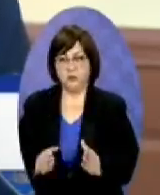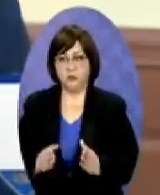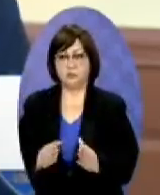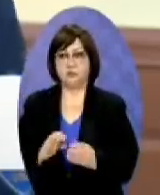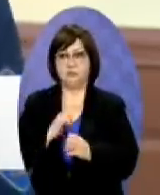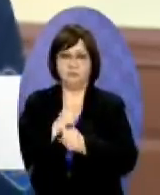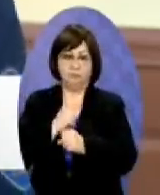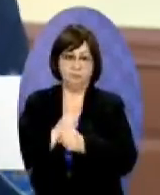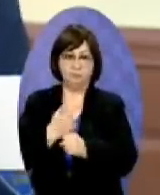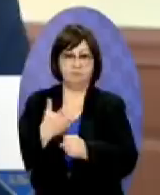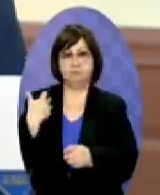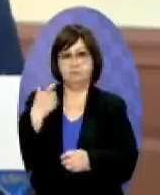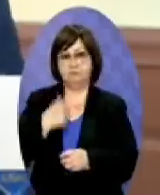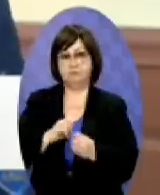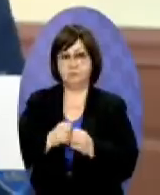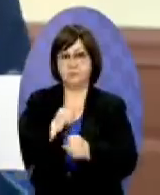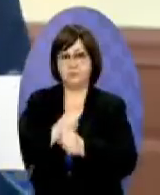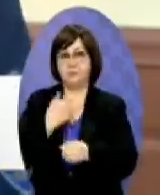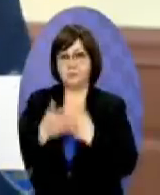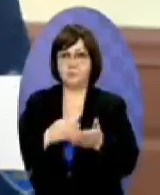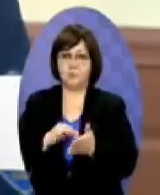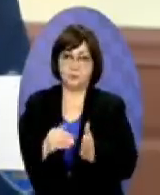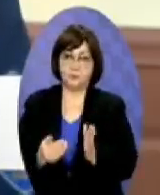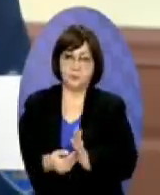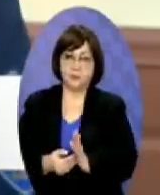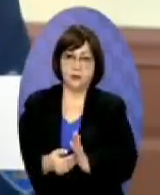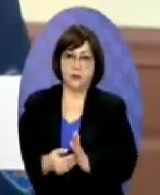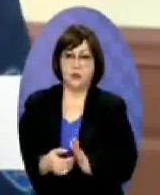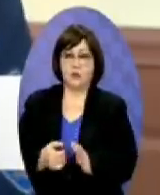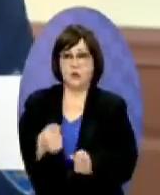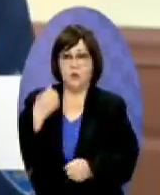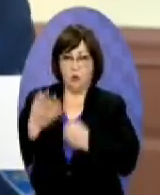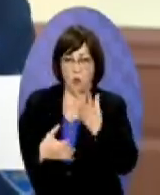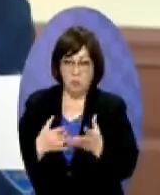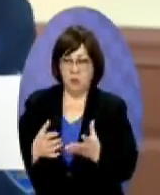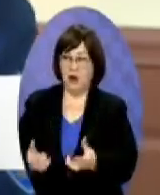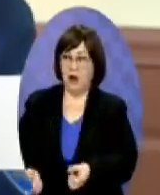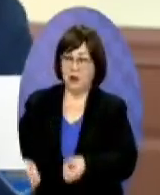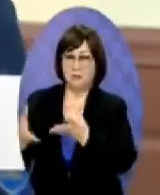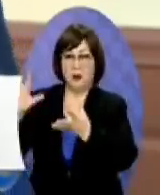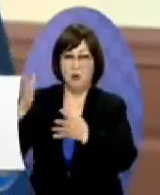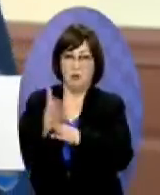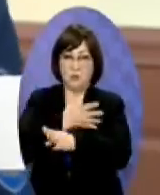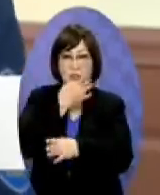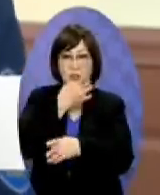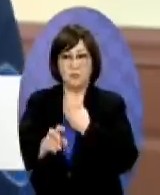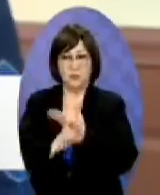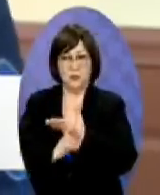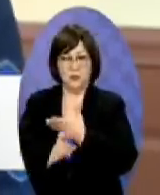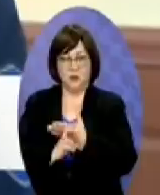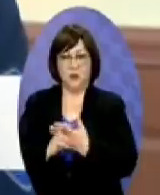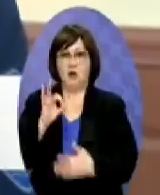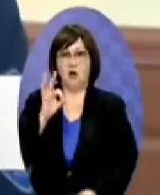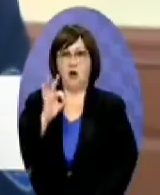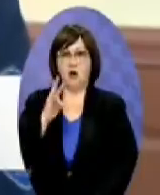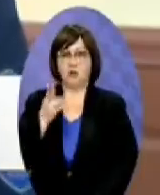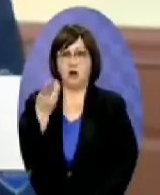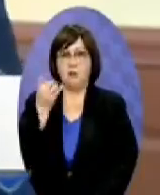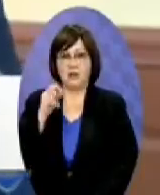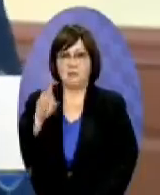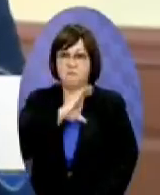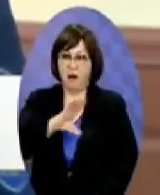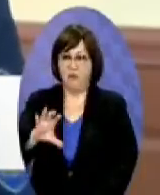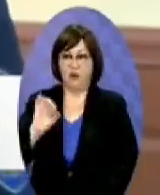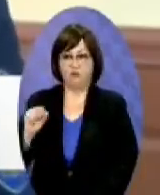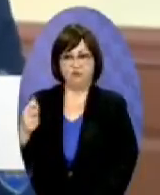чиглэлийн ажлын хэсгүүд бас гарахаар ингээд төлөвлөлөө ажиллаж байна. Гарч болшгүй төмрийн эрслээс урьдчилан сэргийлэх юм бэ гэдэг бол зөвхөн одоо онцгой байдлын байгууллага,